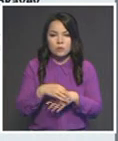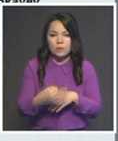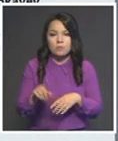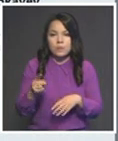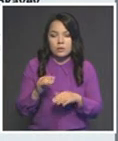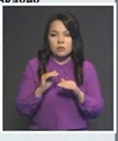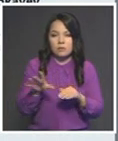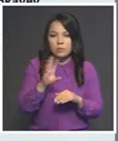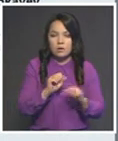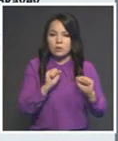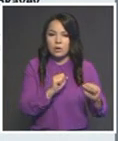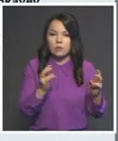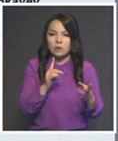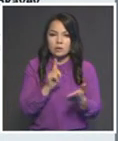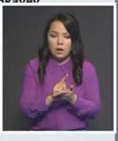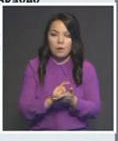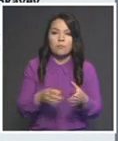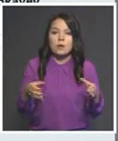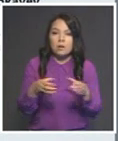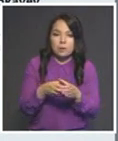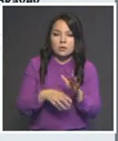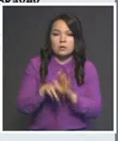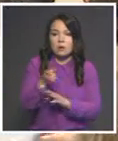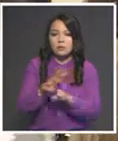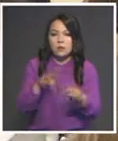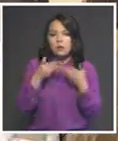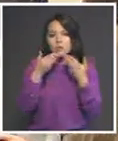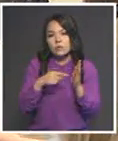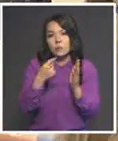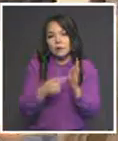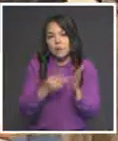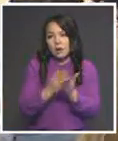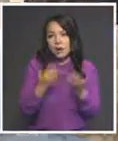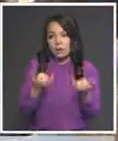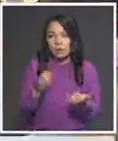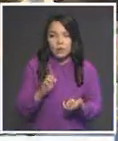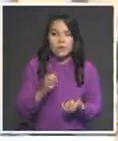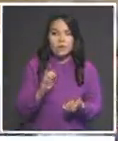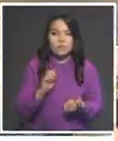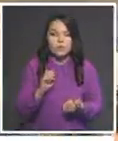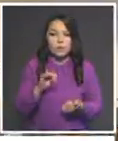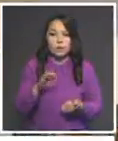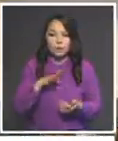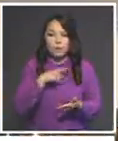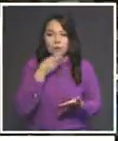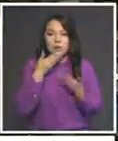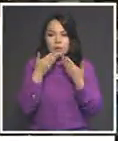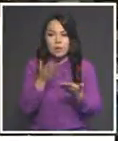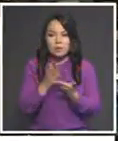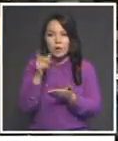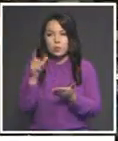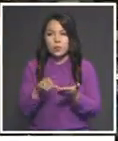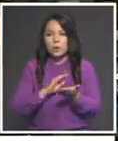Парламент сенатының депутаттары үкіметке сауал жолдайды. Үкімет отырысынан соң Елжан Біртановты журналистер қауымы қаумалап